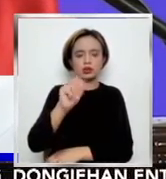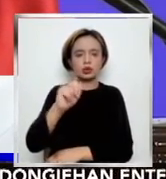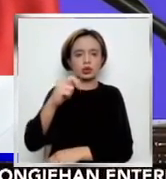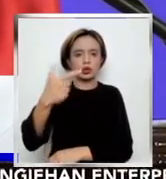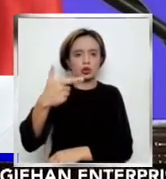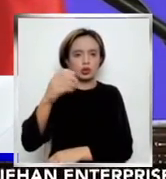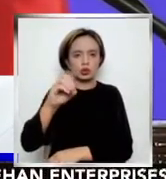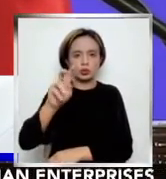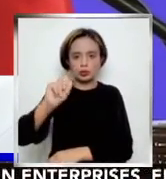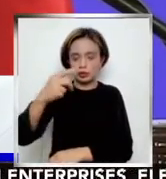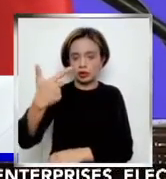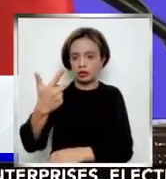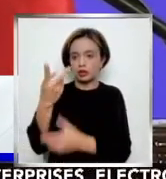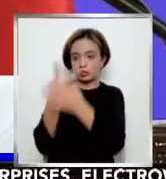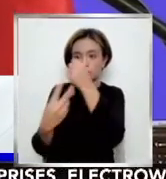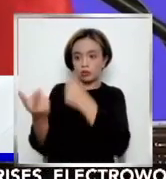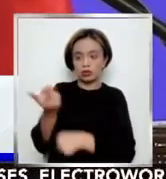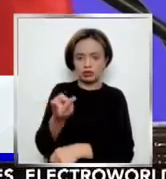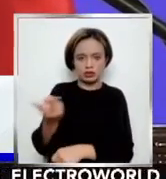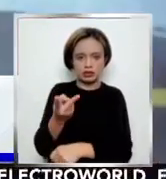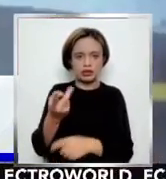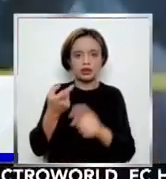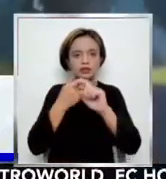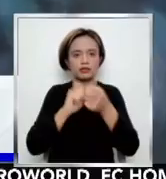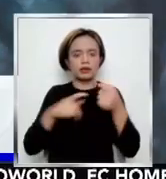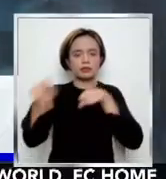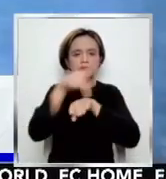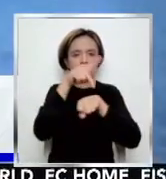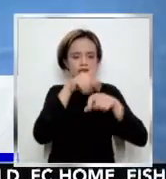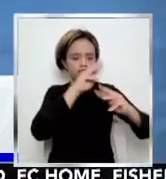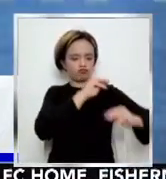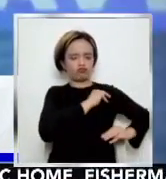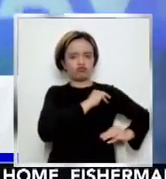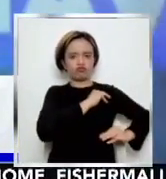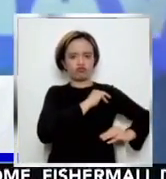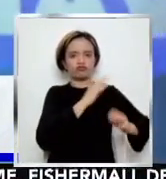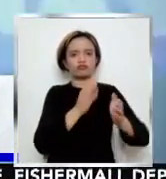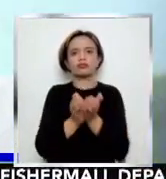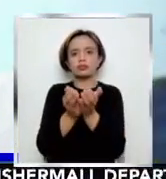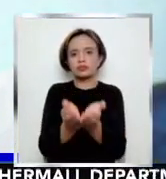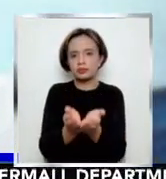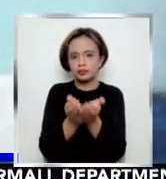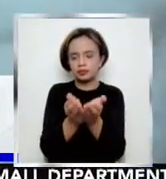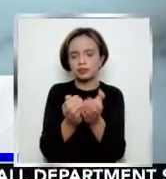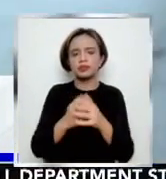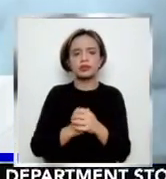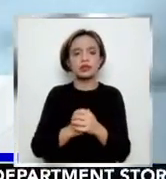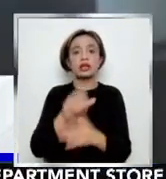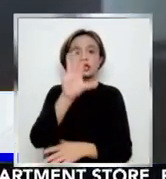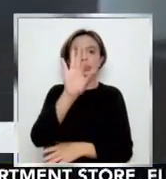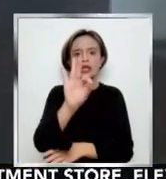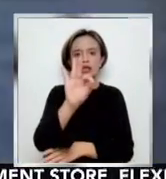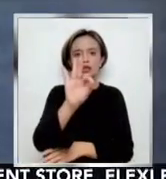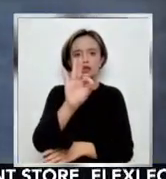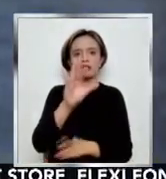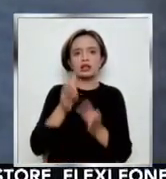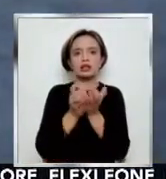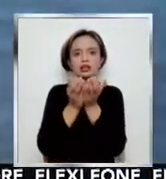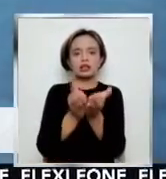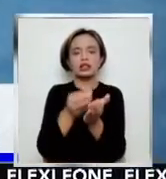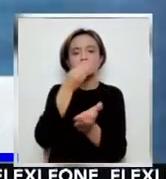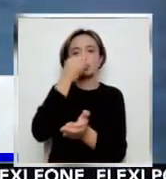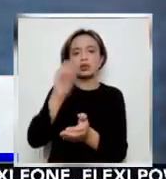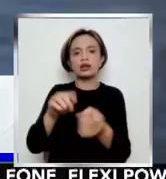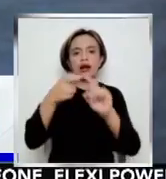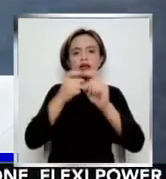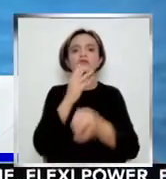both of the Philippine Marine Corps. Siyam na ganitong barko ang inorder ng Philippine Navy mula sa Israel Shipyards. May tatlong